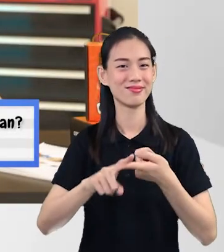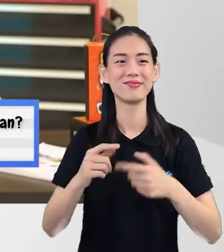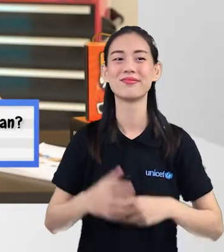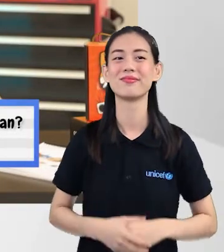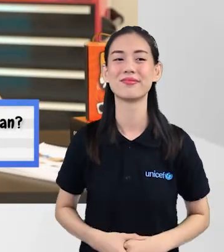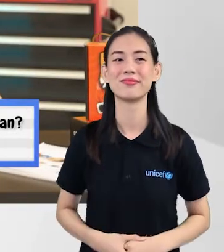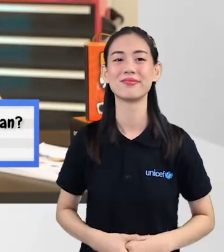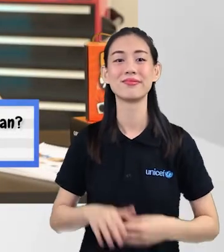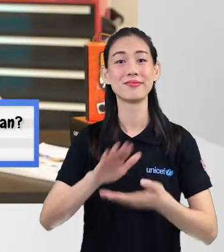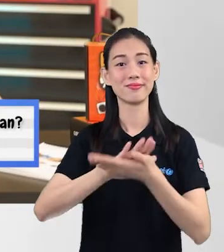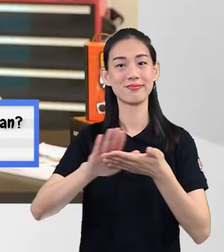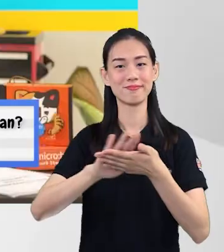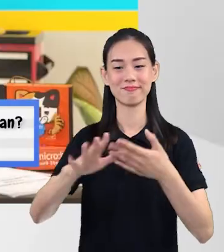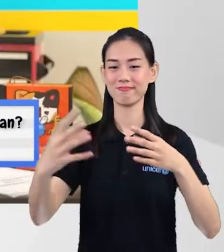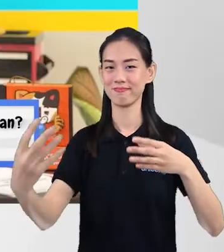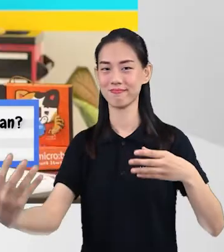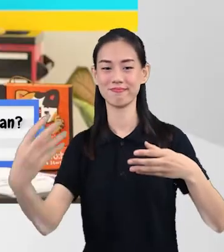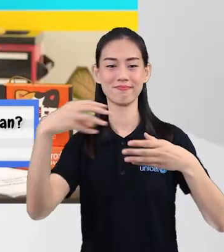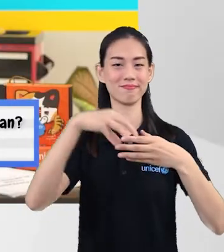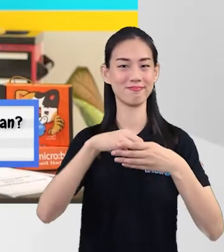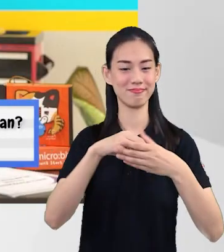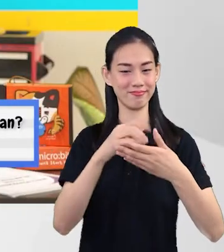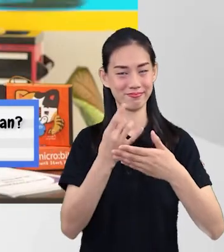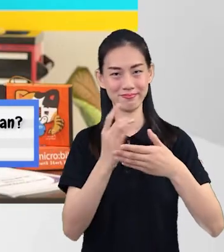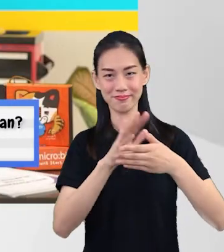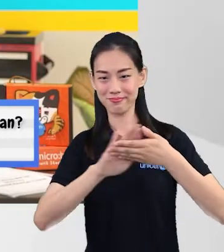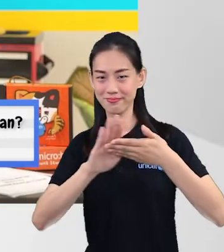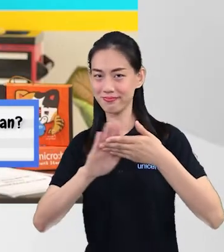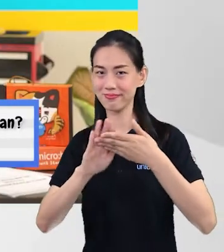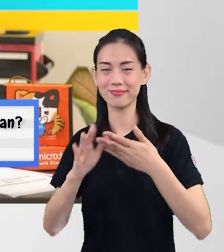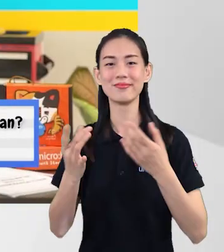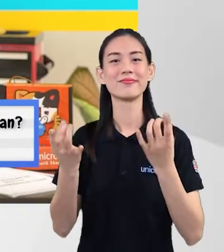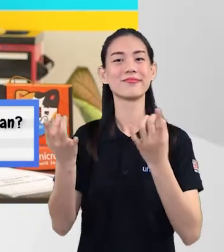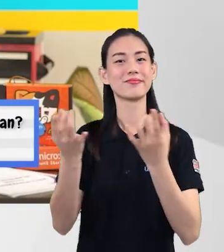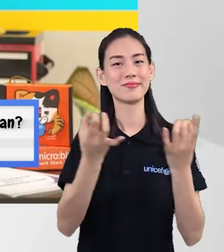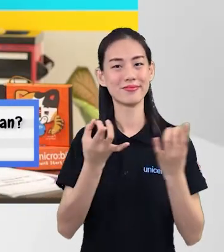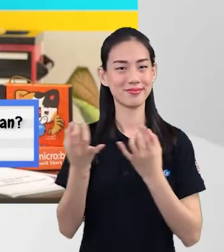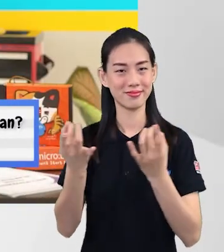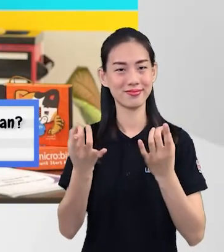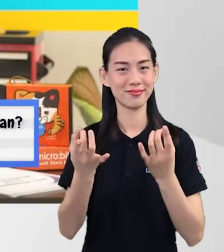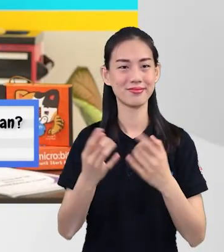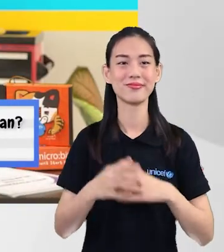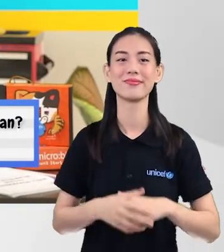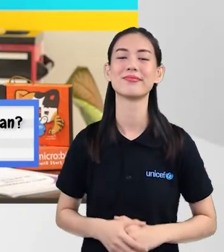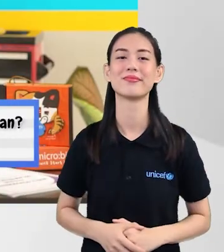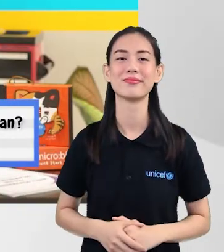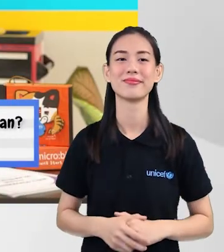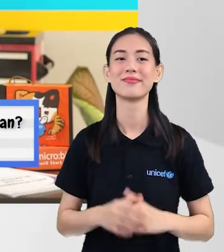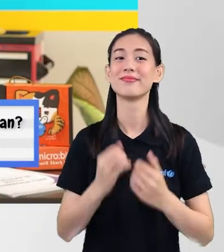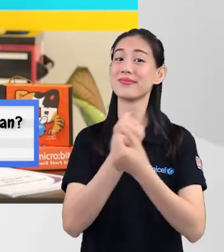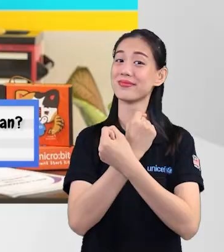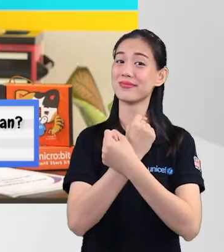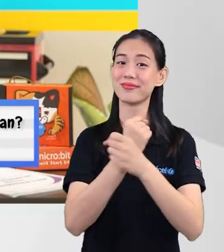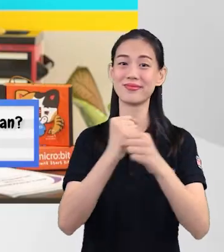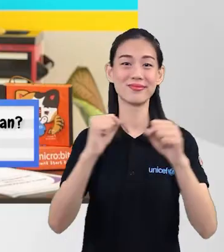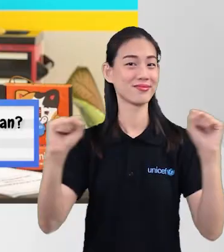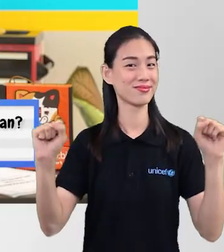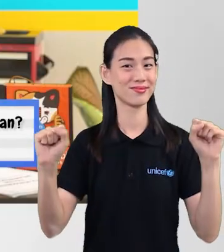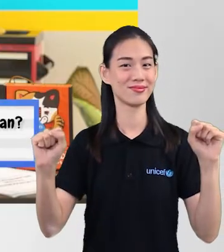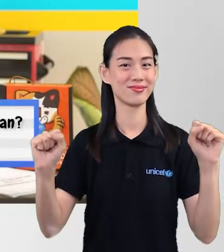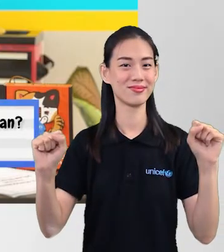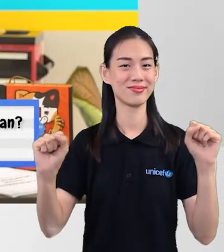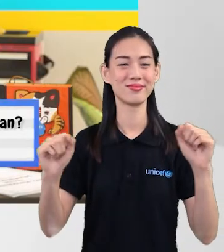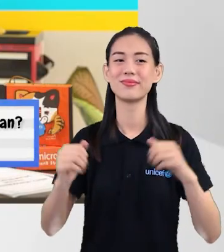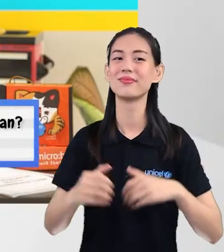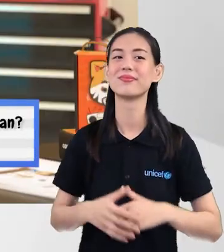Bincangkan dengan guru dan rakan-rakan anda. Kemaskan projek anda dengan menambah cardboard dan cuba susunkan wire dan papan microbit dengan kemas